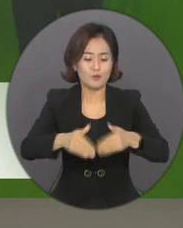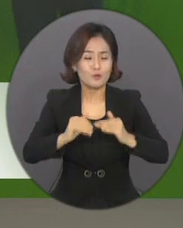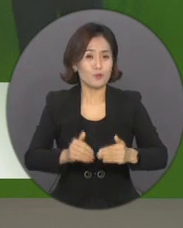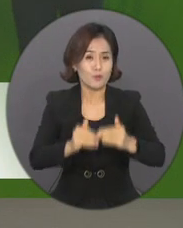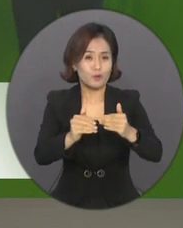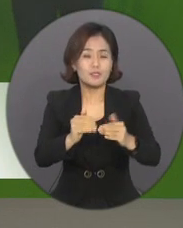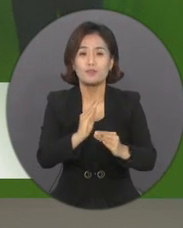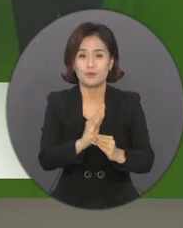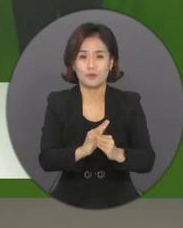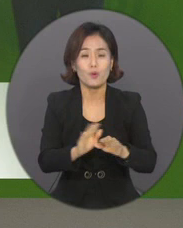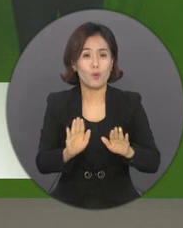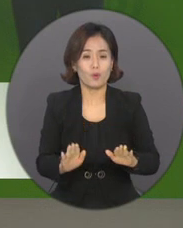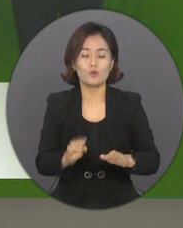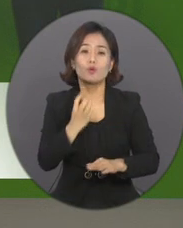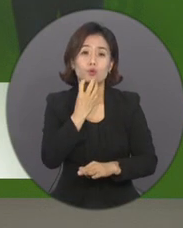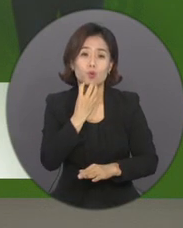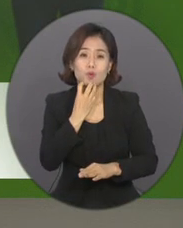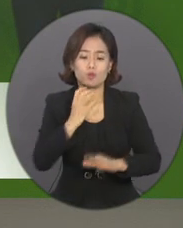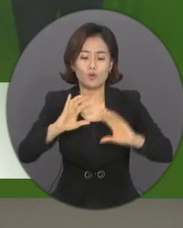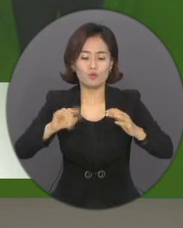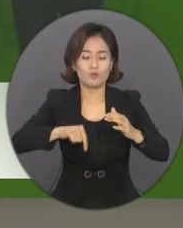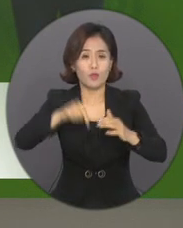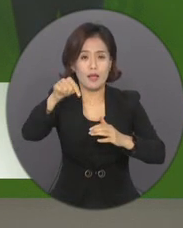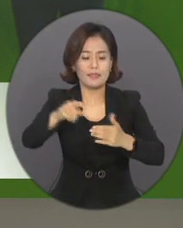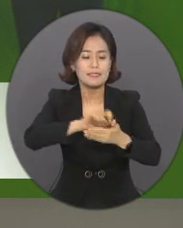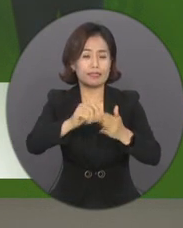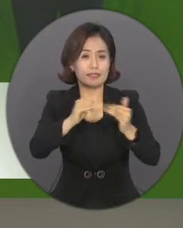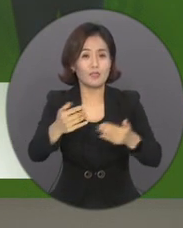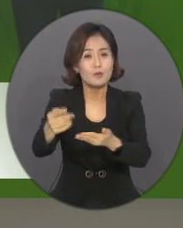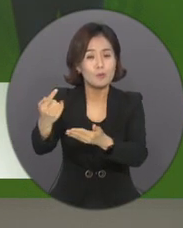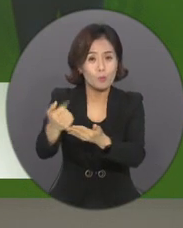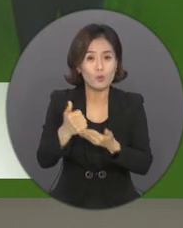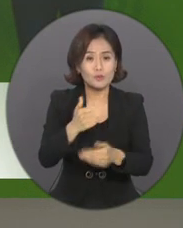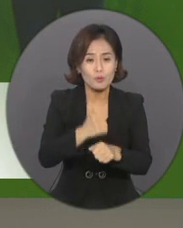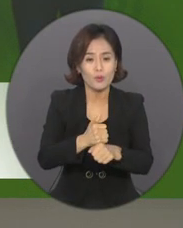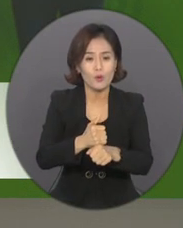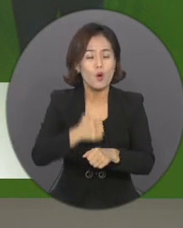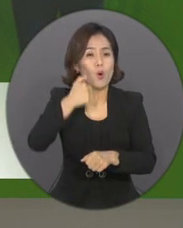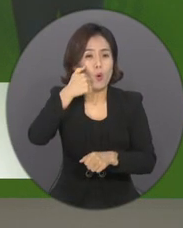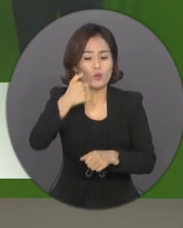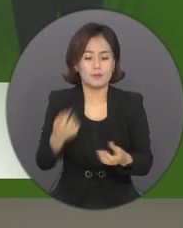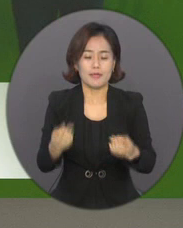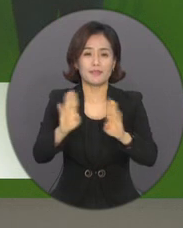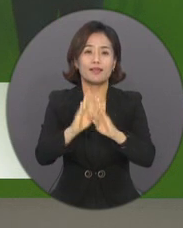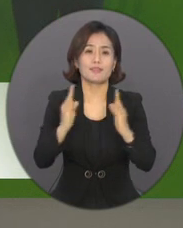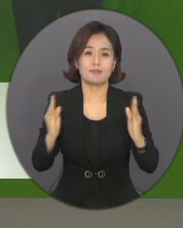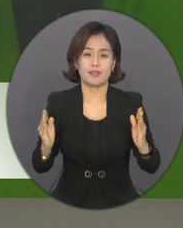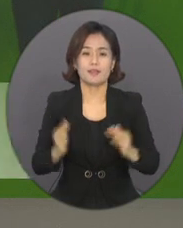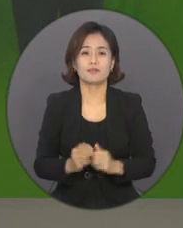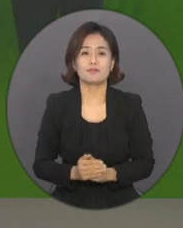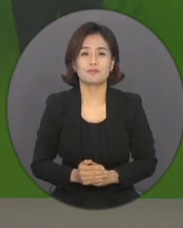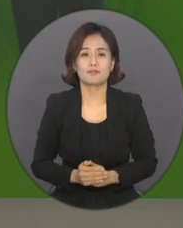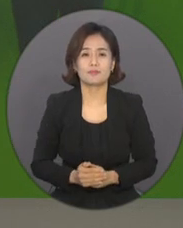조성공사가 한창인 가운데 오늘 서울에서 국내외 기자단을 상대로 D-51 프레스데이 행사가 성황리에